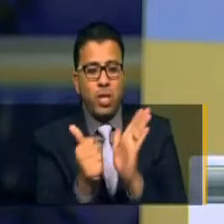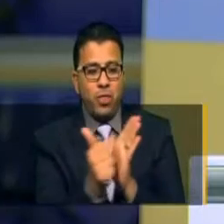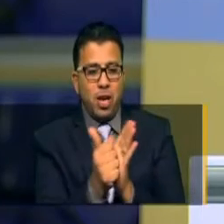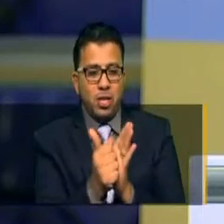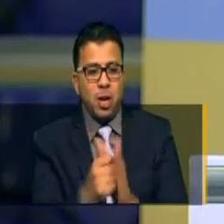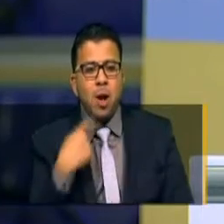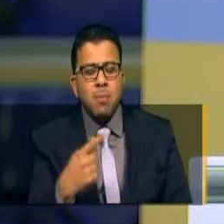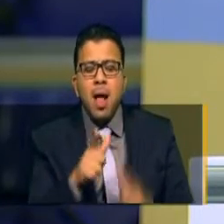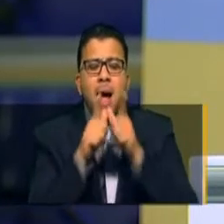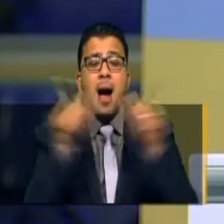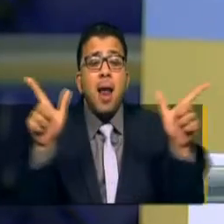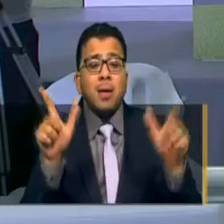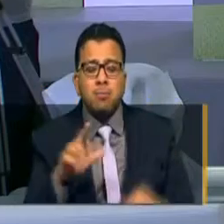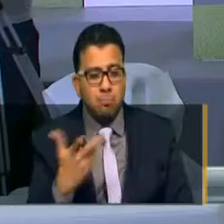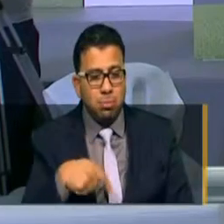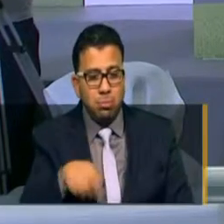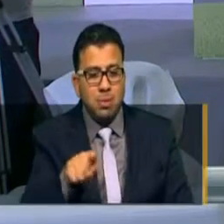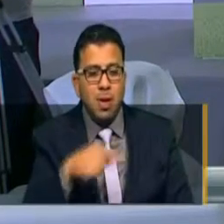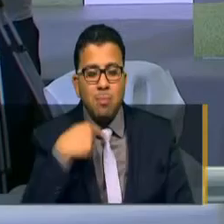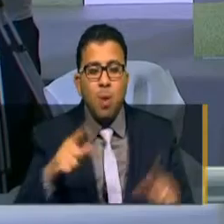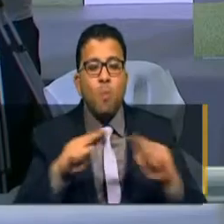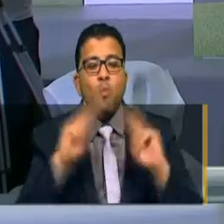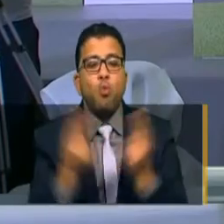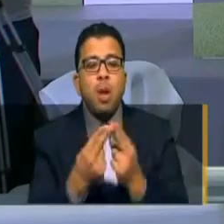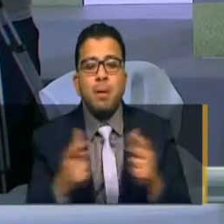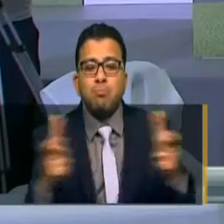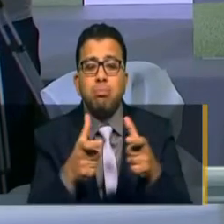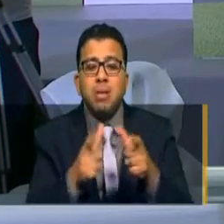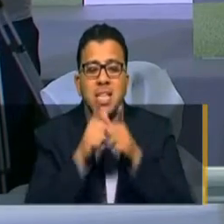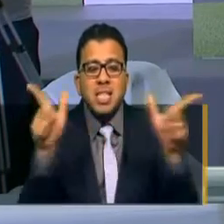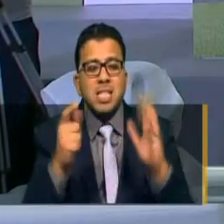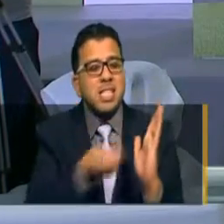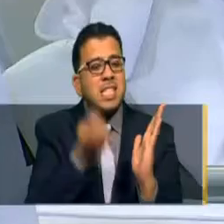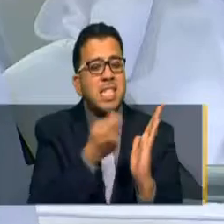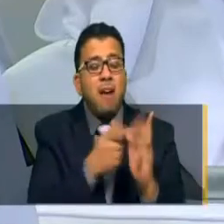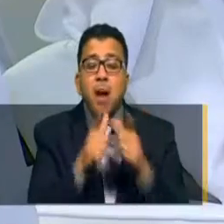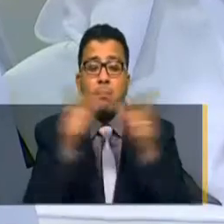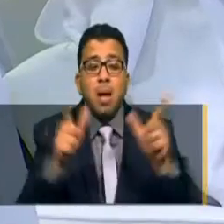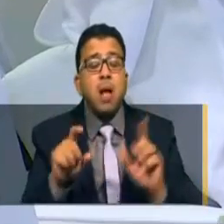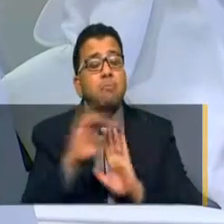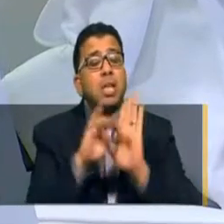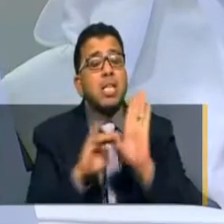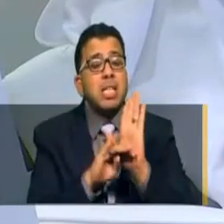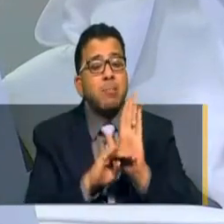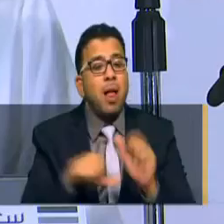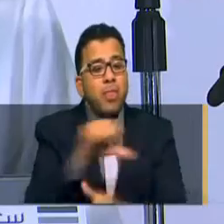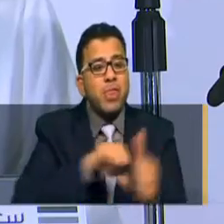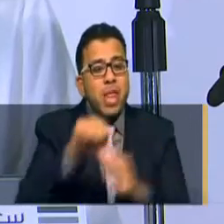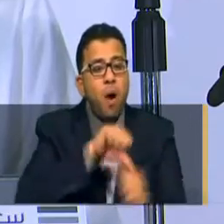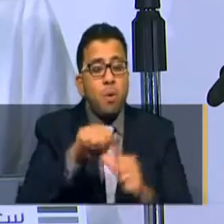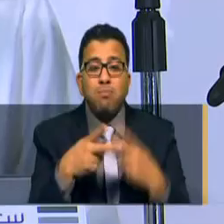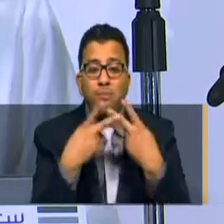2016. تم الإعلان عن ذلك خلال مؤتمر صحفي نظمته اللجنة المنظمة للدورة تمهيدا